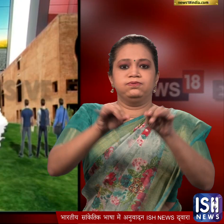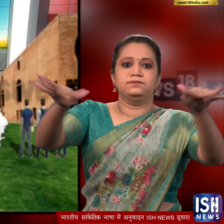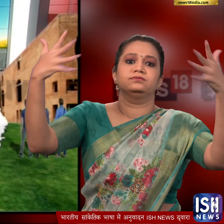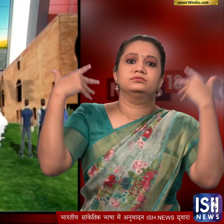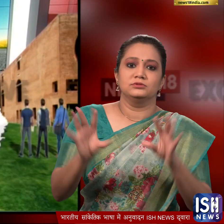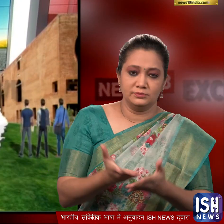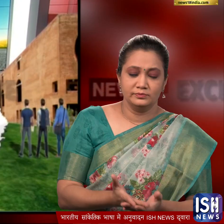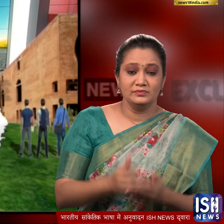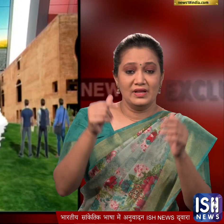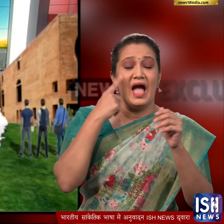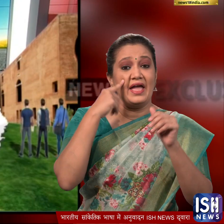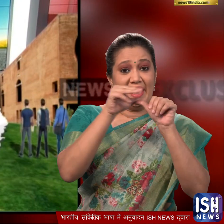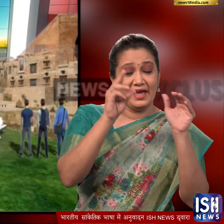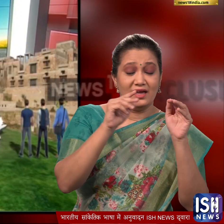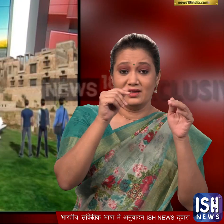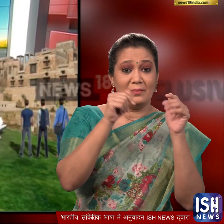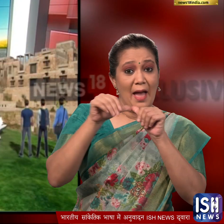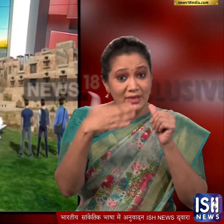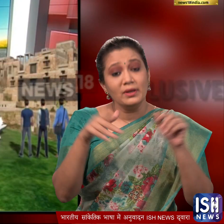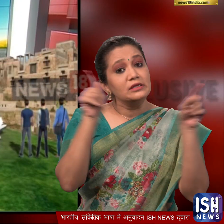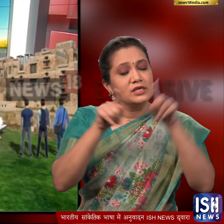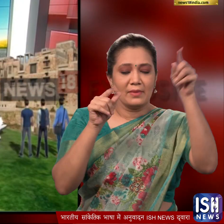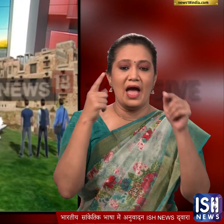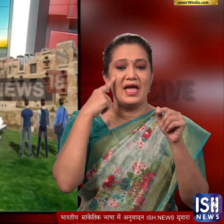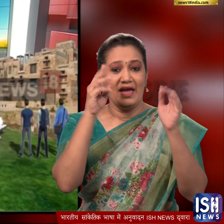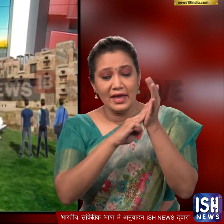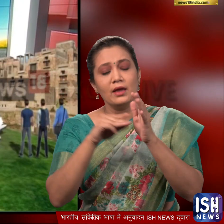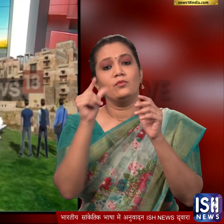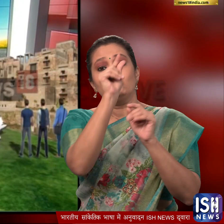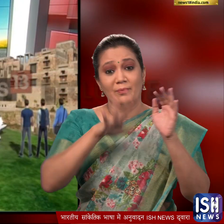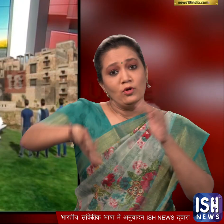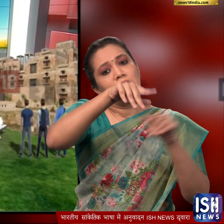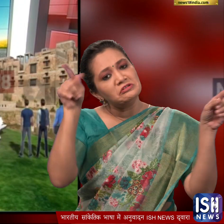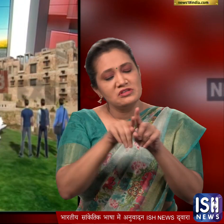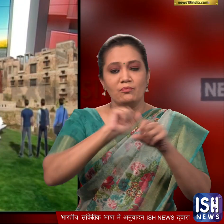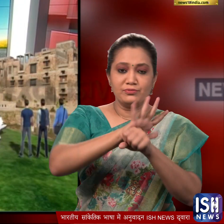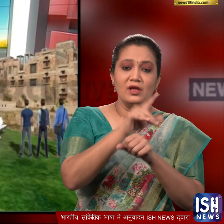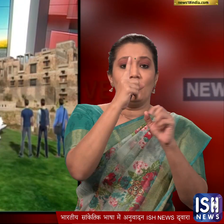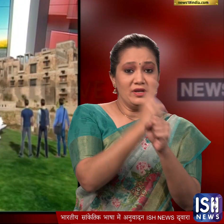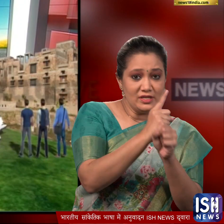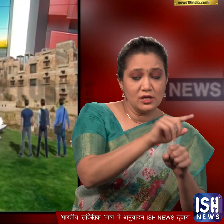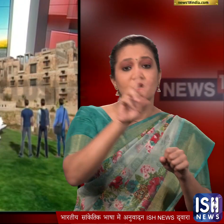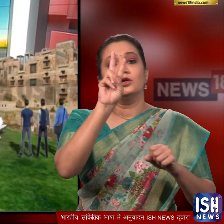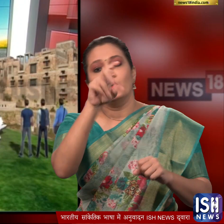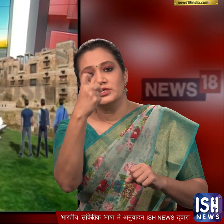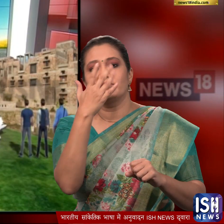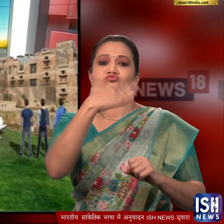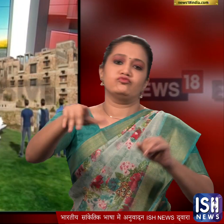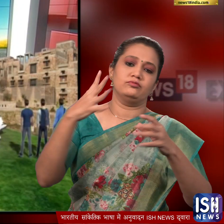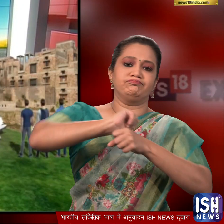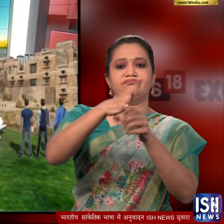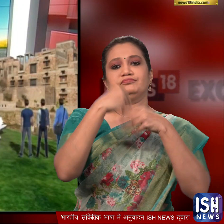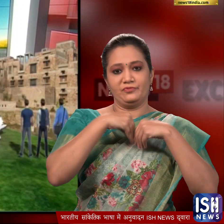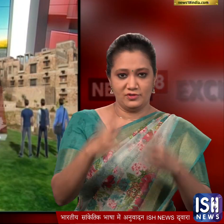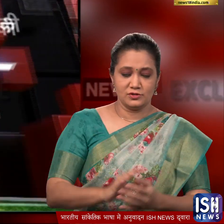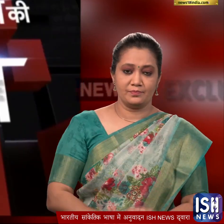तक भी वायरस फैल गया। आईआईएम अहमदाबाद की तरह आईआईएम उदयपुर में कोरोना विस्फोट की खबर सामने आई। वहां अब तक एक टीचर और 27 छात्र कोरोना